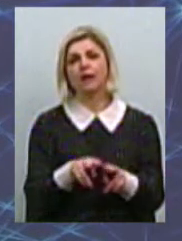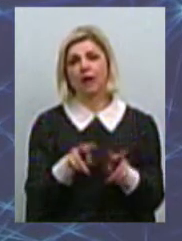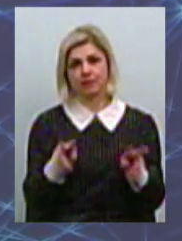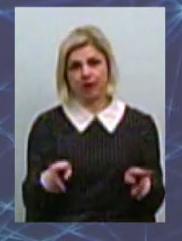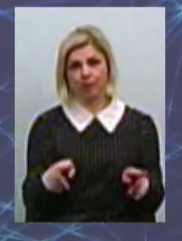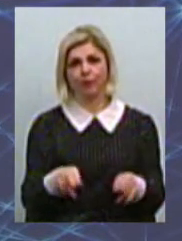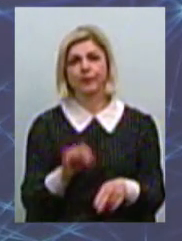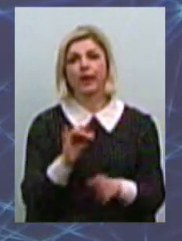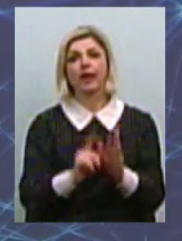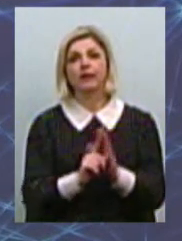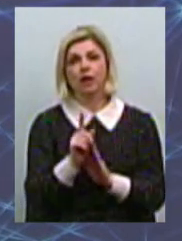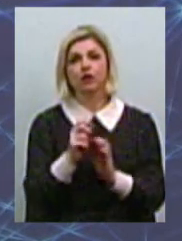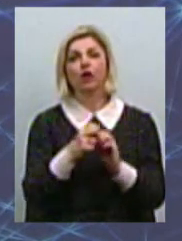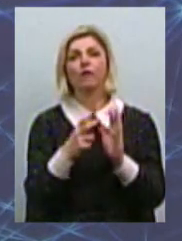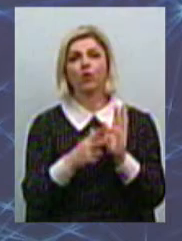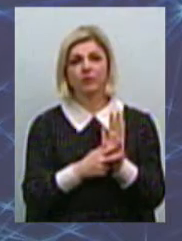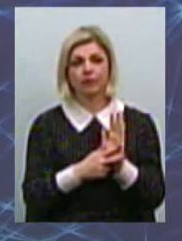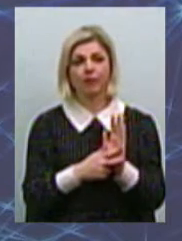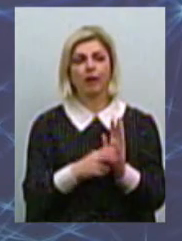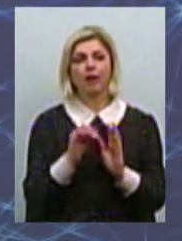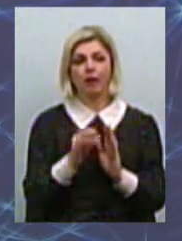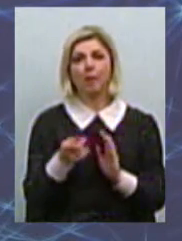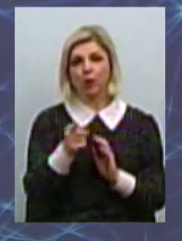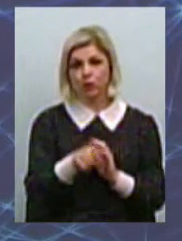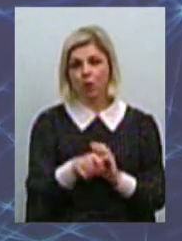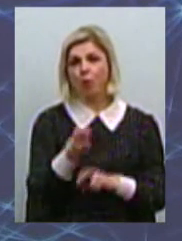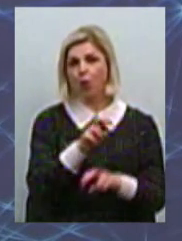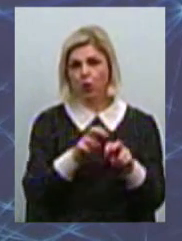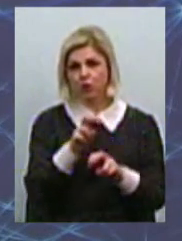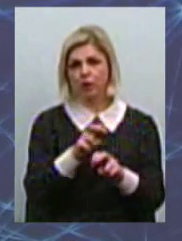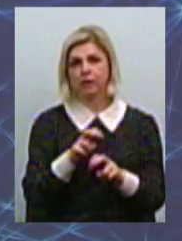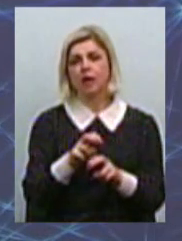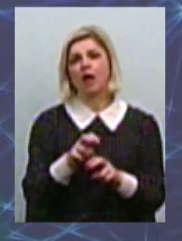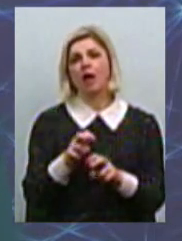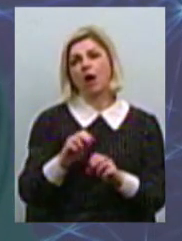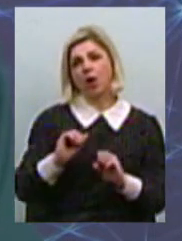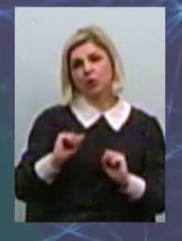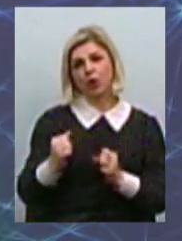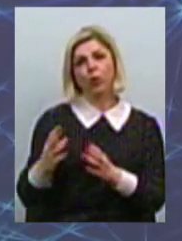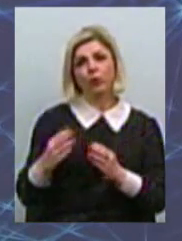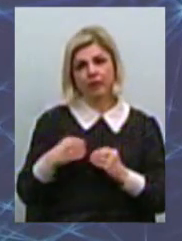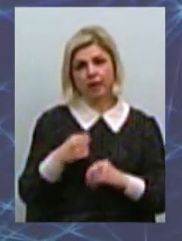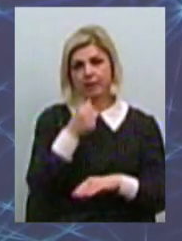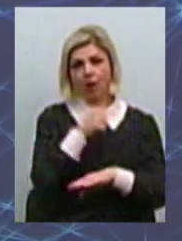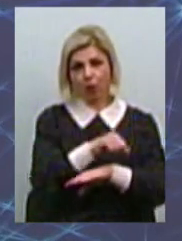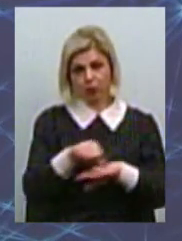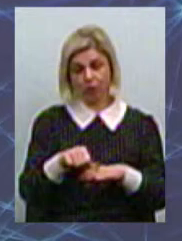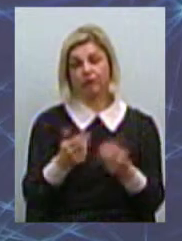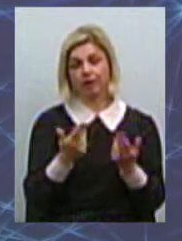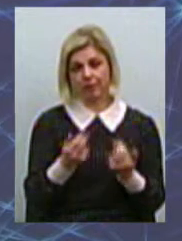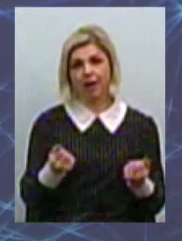І на початку 18-го століття. І при цьому постійні пошуки, да, союзників за кордоном. Так, да, да. Так, тут я з